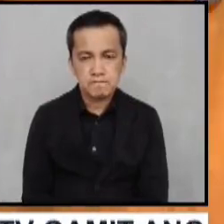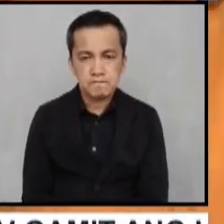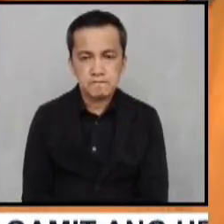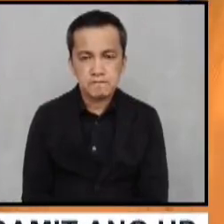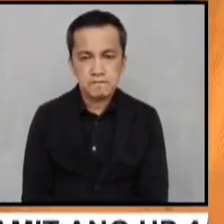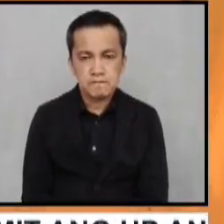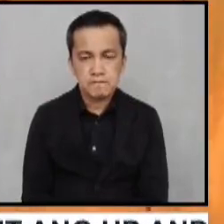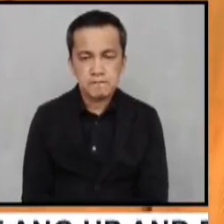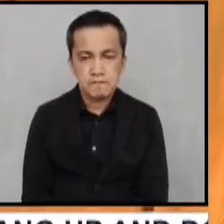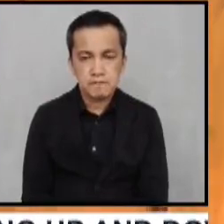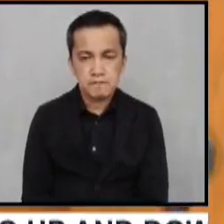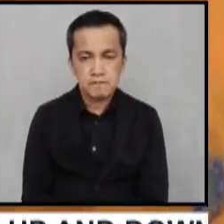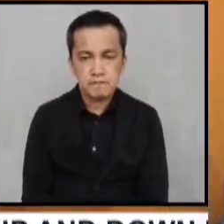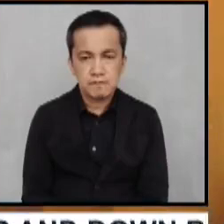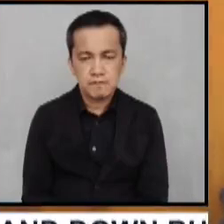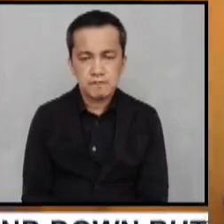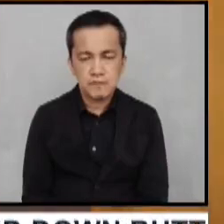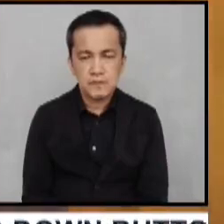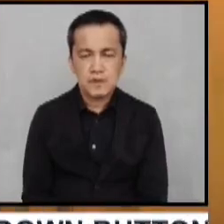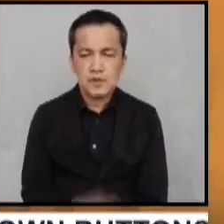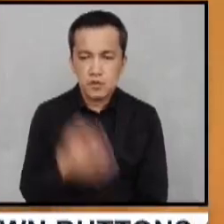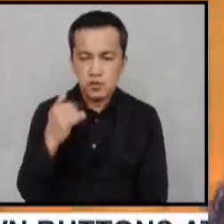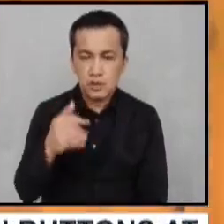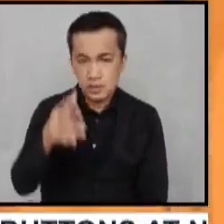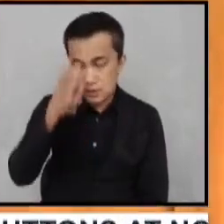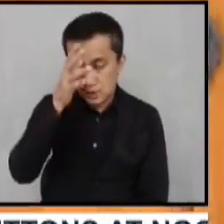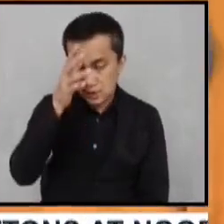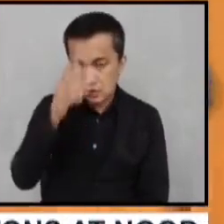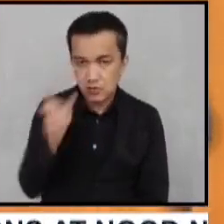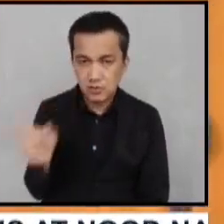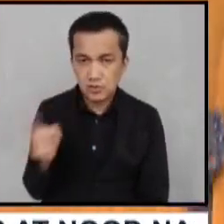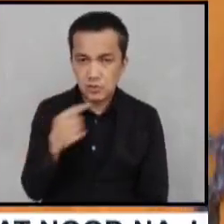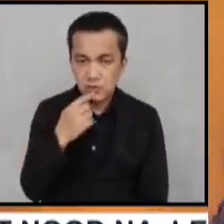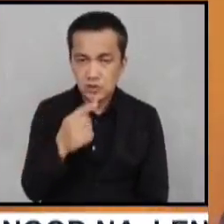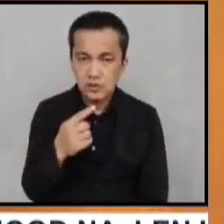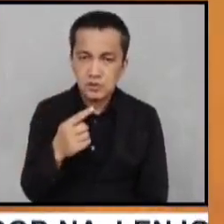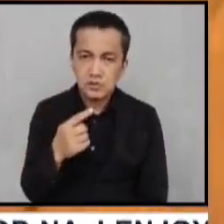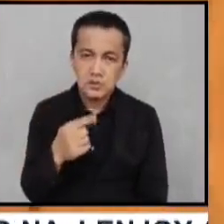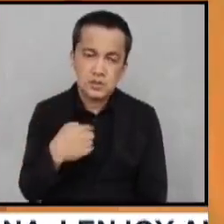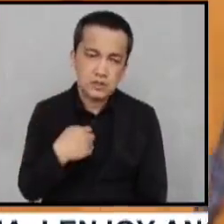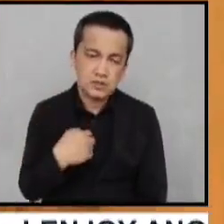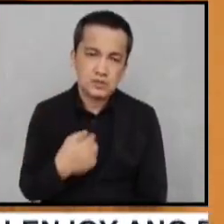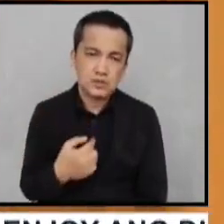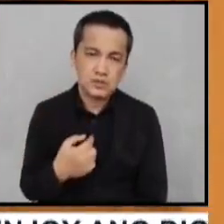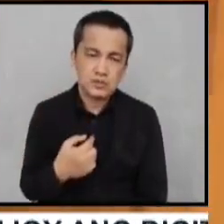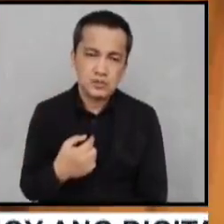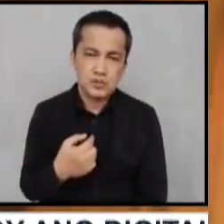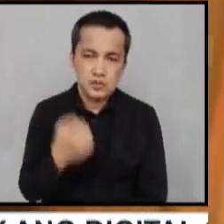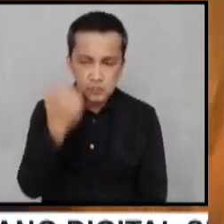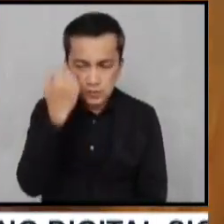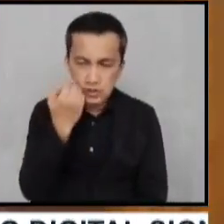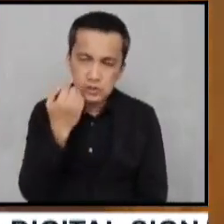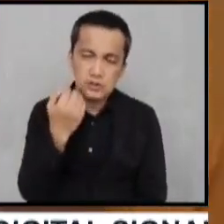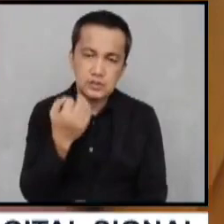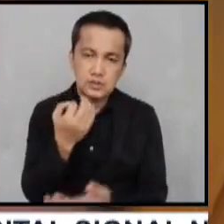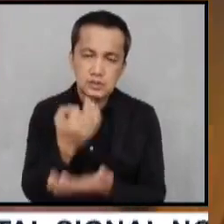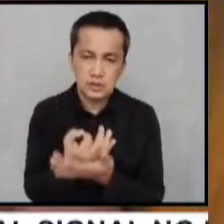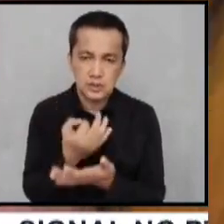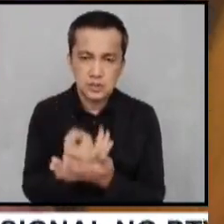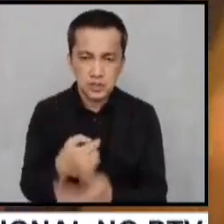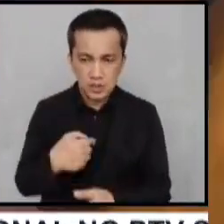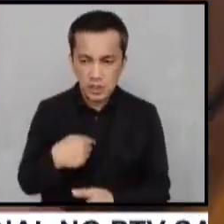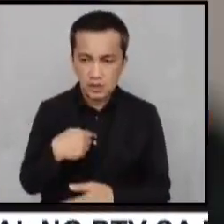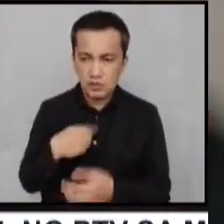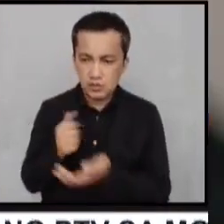Kasi ano eh, ang kinabubuhay lang po kasi ng tatay ko sa sari-sari store lang po namin. Kulang po yung kita. Kasi ako lang din po yung tumutulong